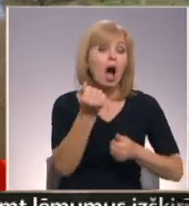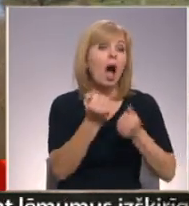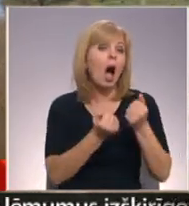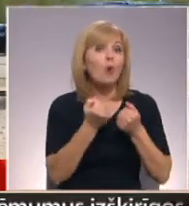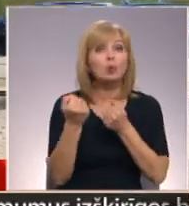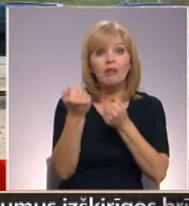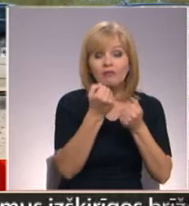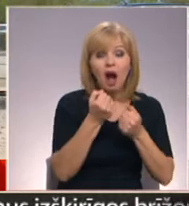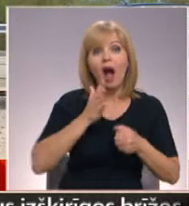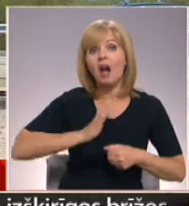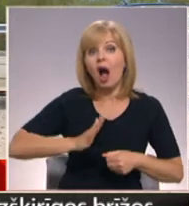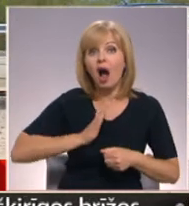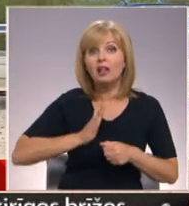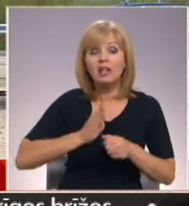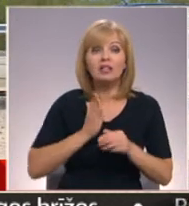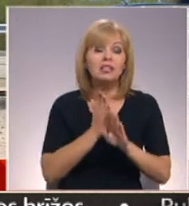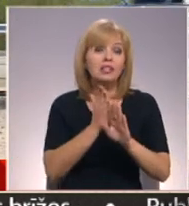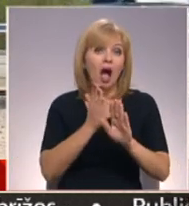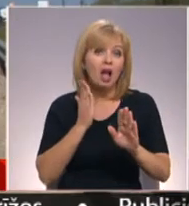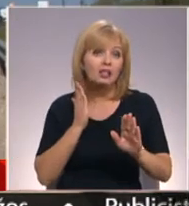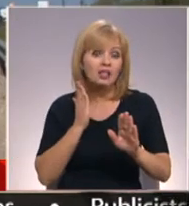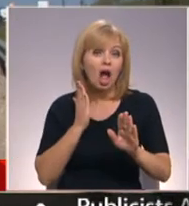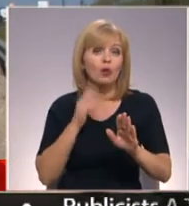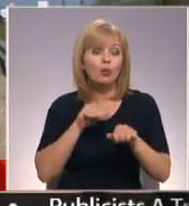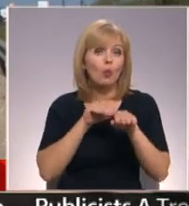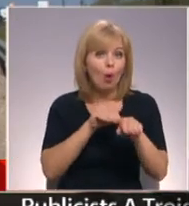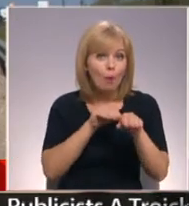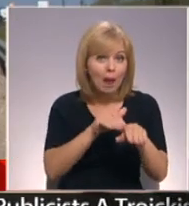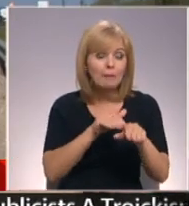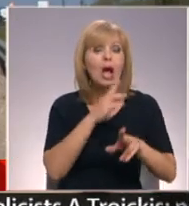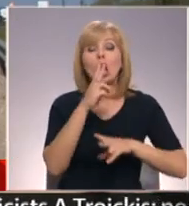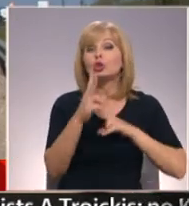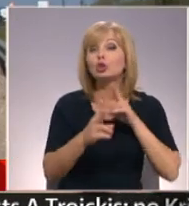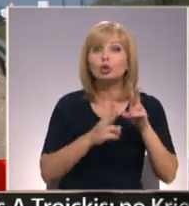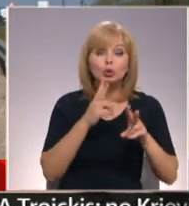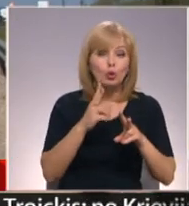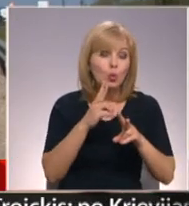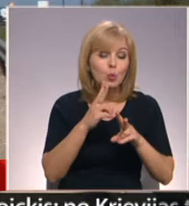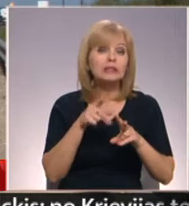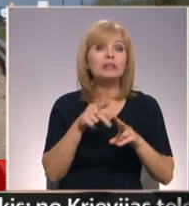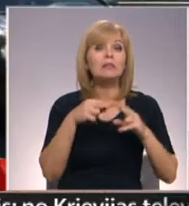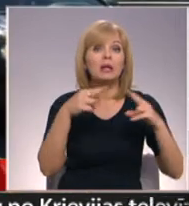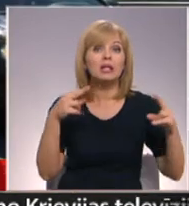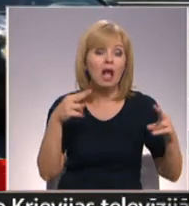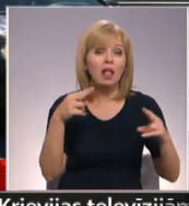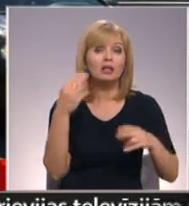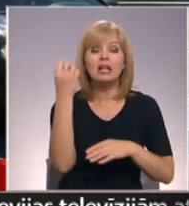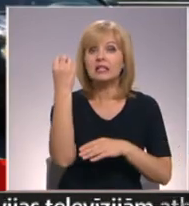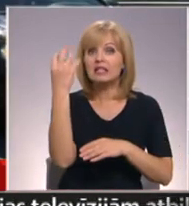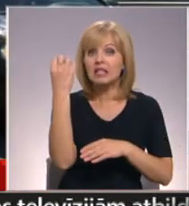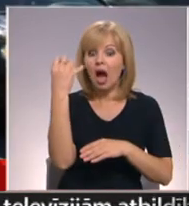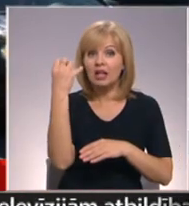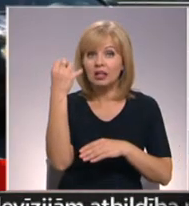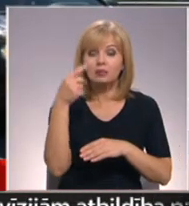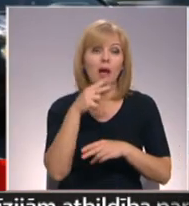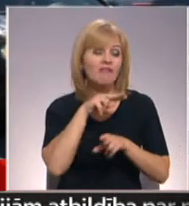autovadītājs spiesti nīkt arī garos sastrēgumos. Pēc daudzajām sūdzībām uz Lielupes tilta Luksofors aizstāts ar satiksmes regulētājiem, kuri